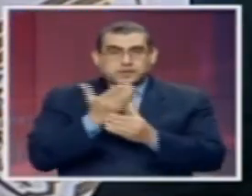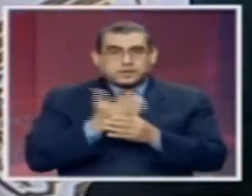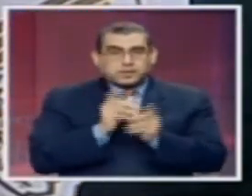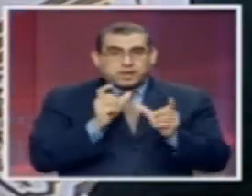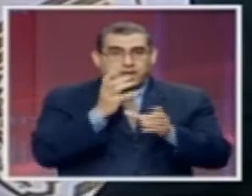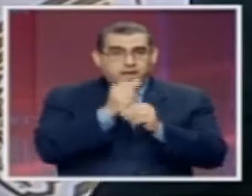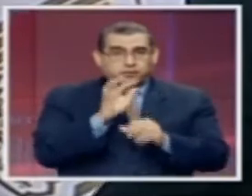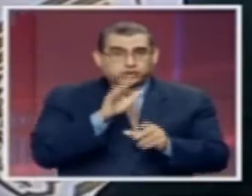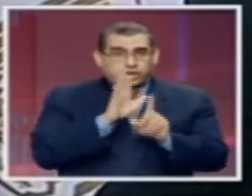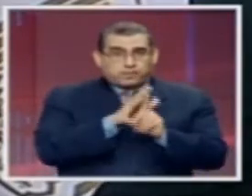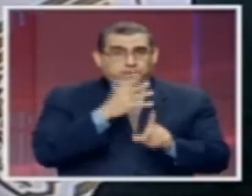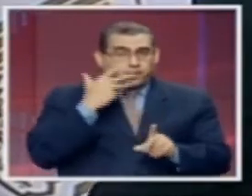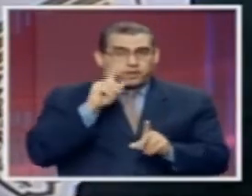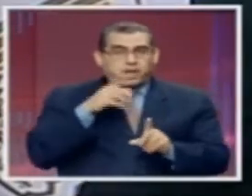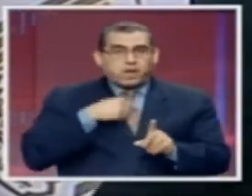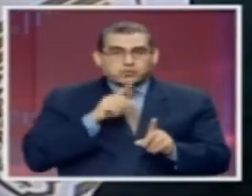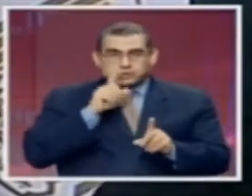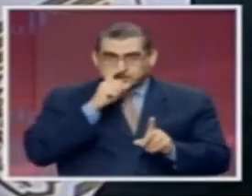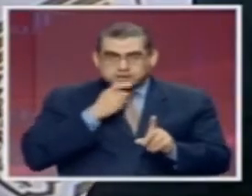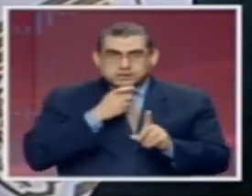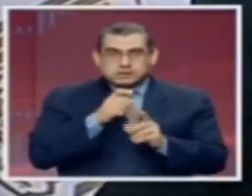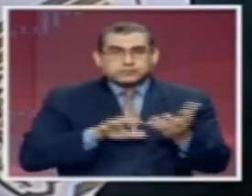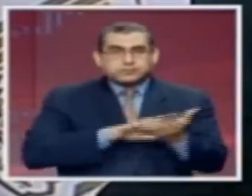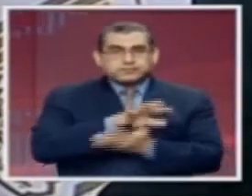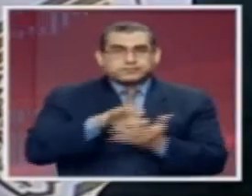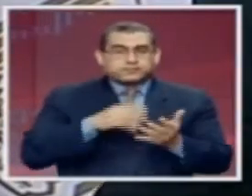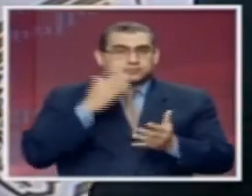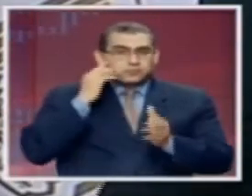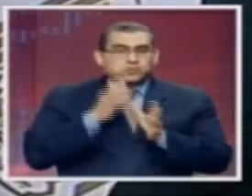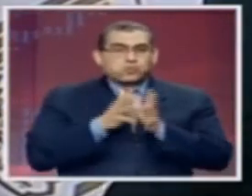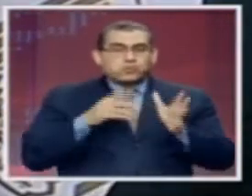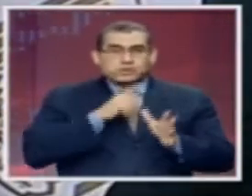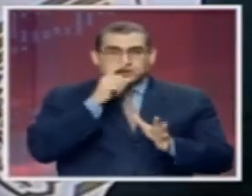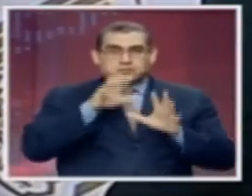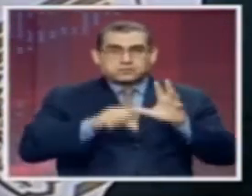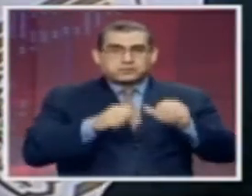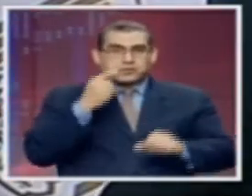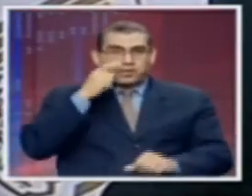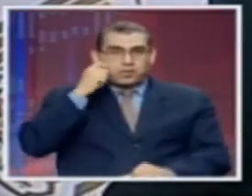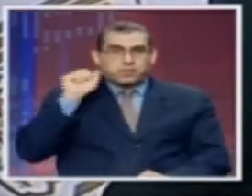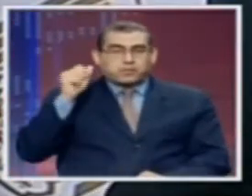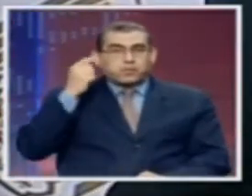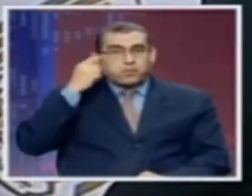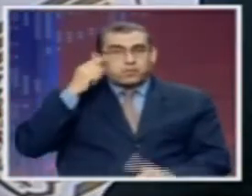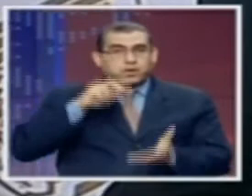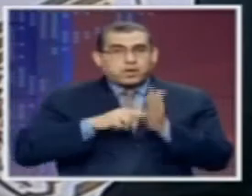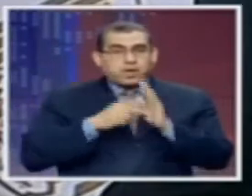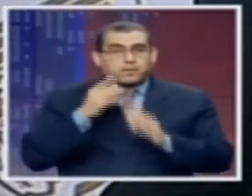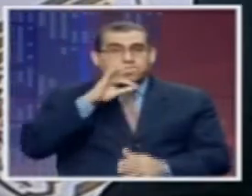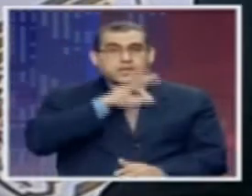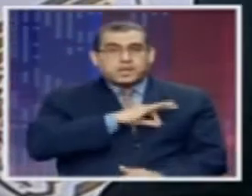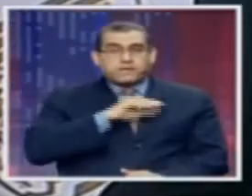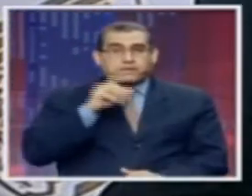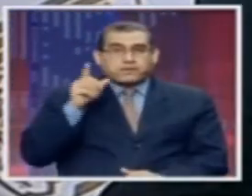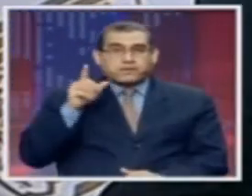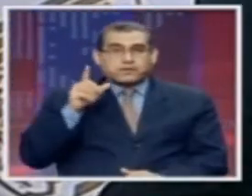أمن الشعب الليبي، ولكن من منطلق سياسات توسعية وليس لها مصالح